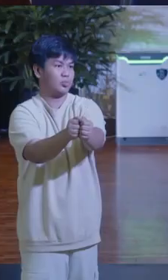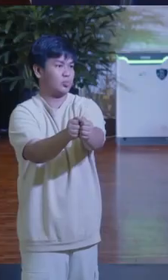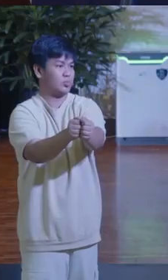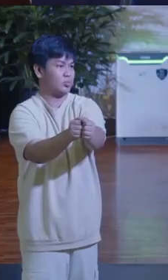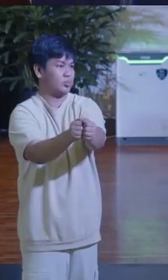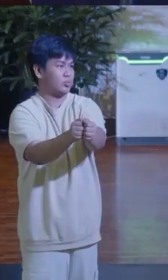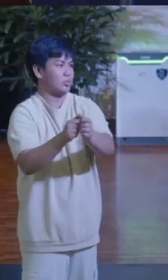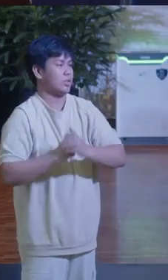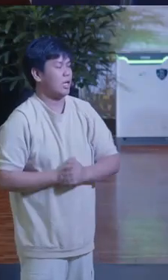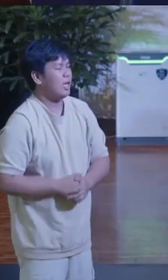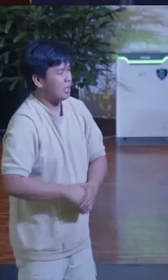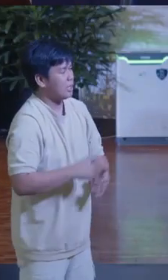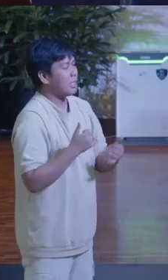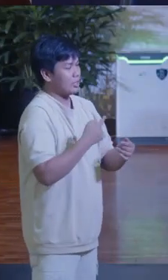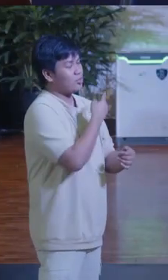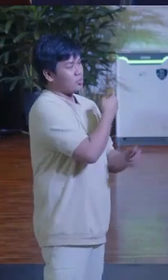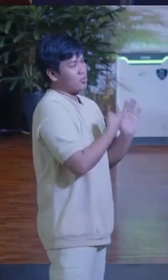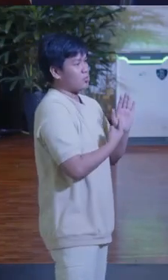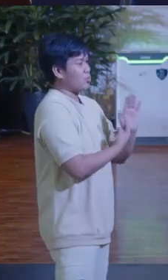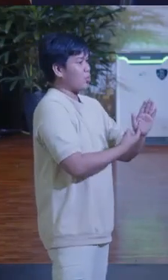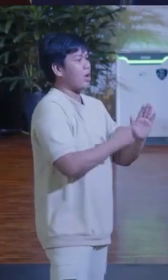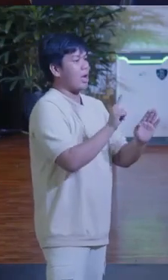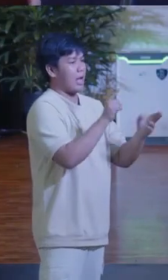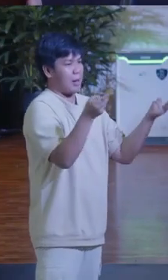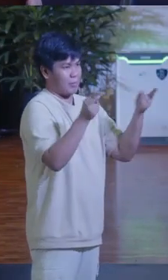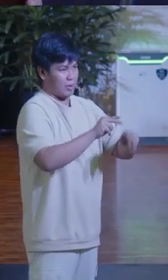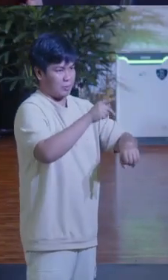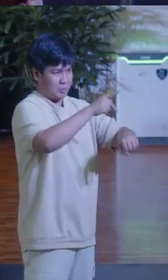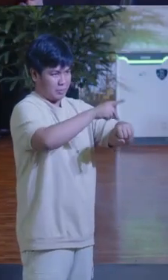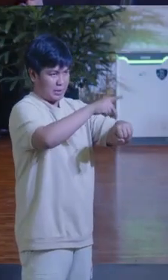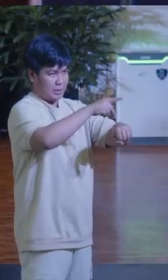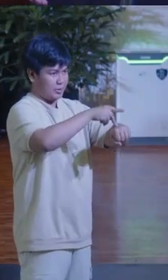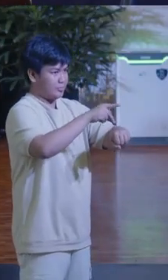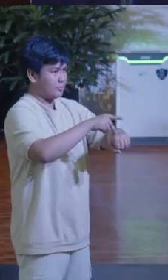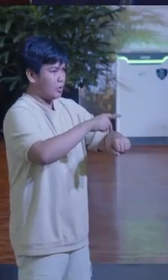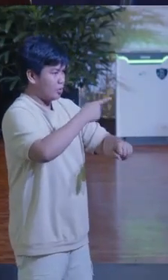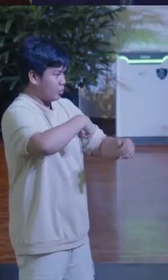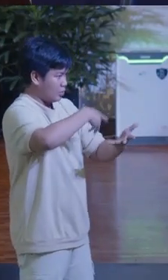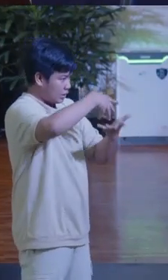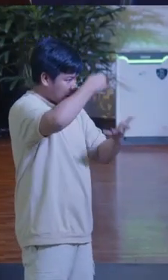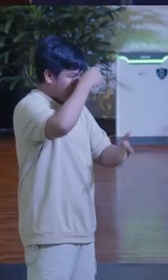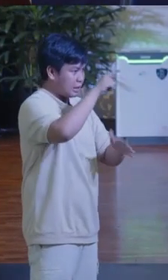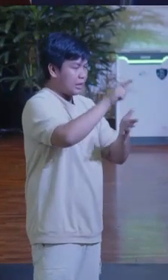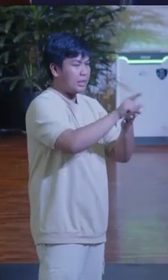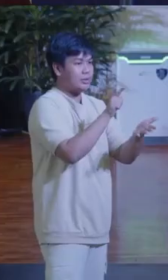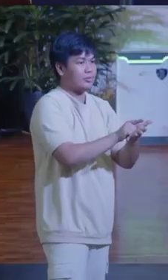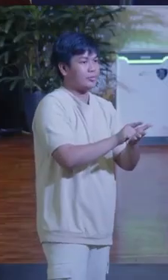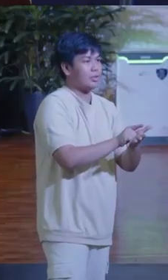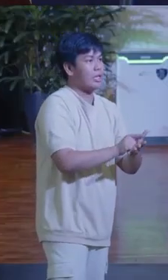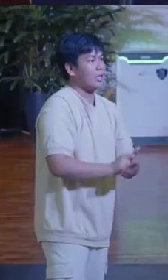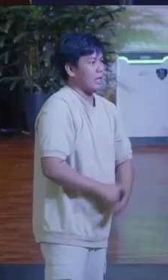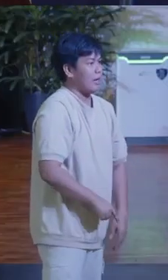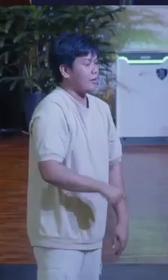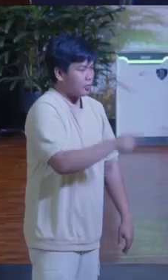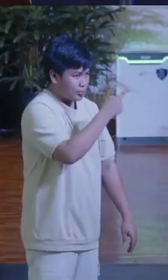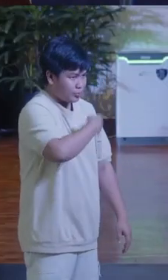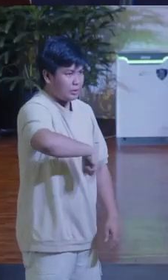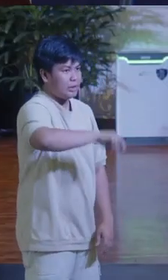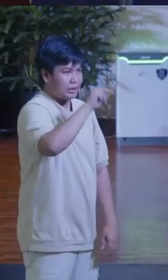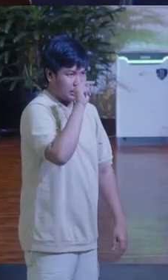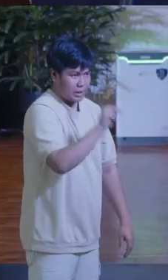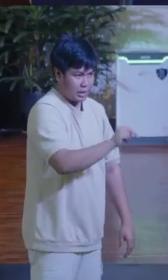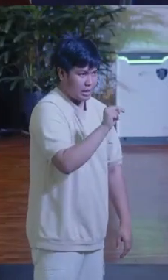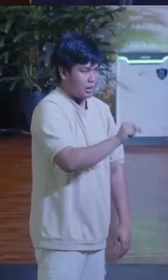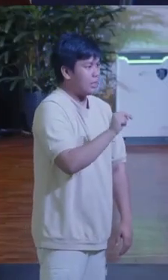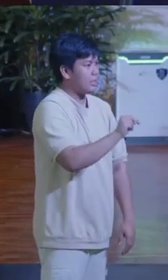pong nangyayari dito. Alam nyo, ito isang makikita natin dito. Mahalaga na tularan natin